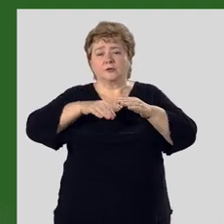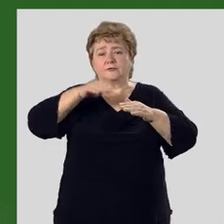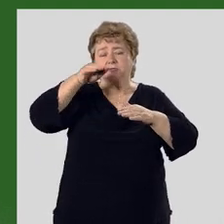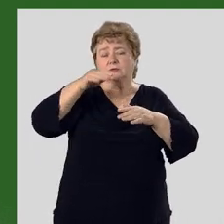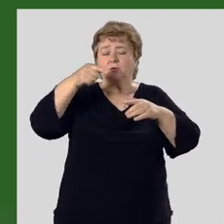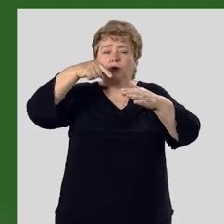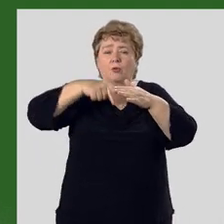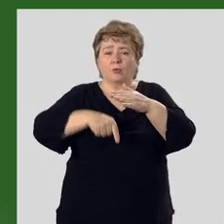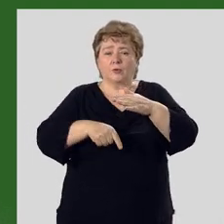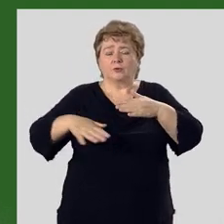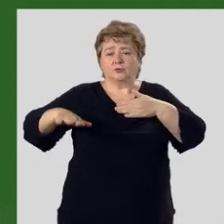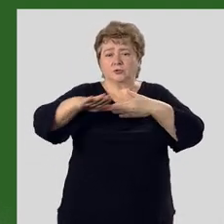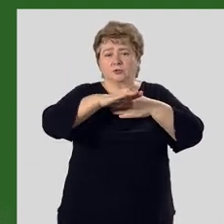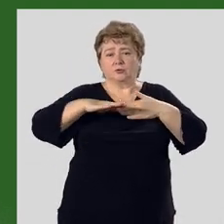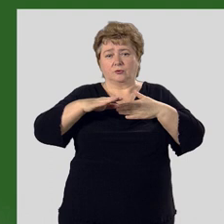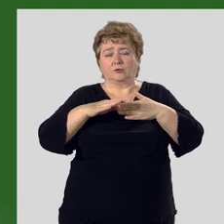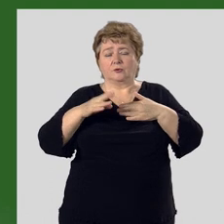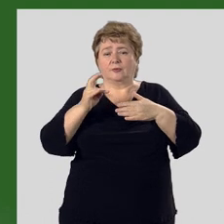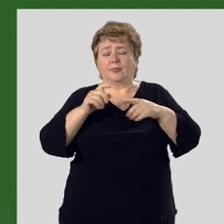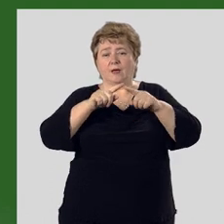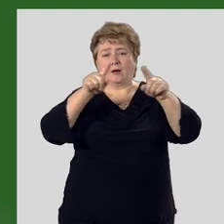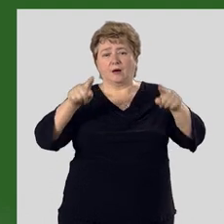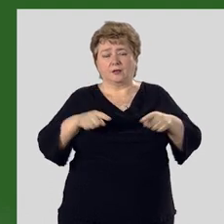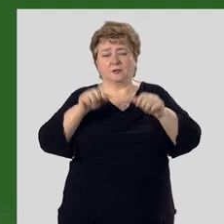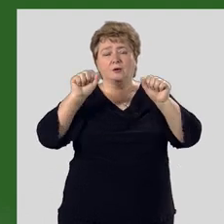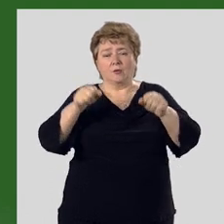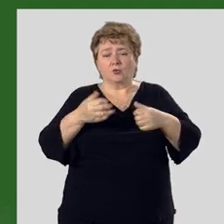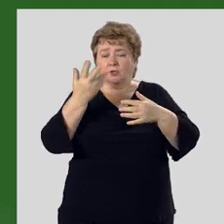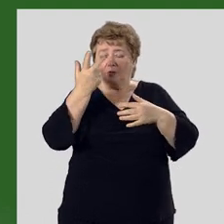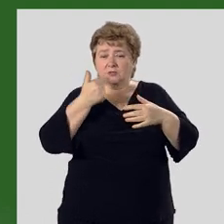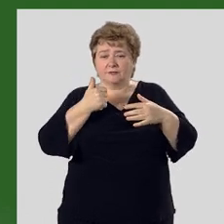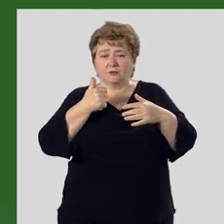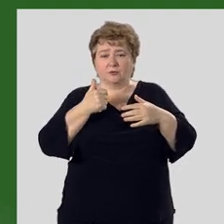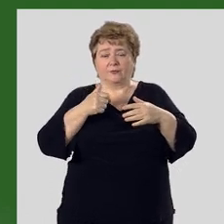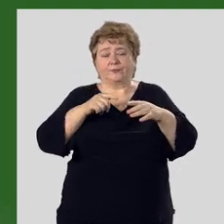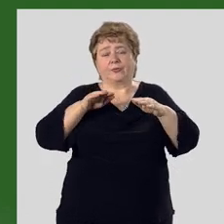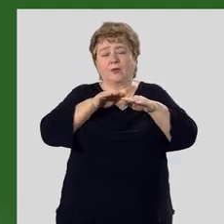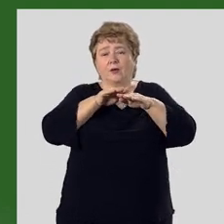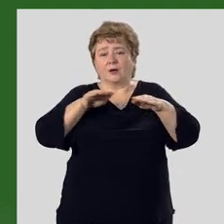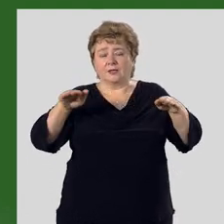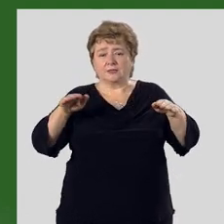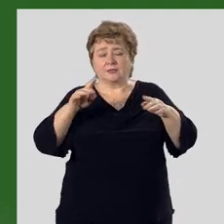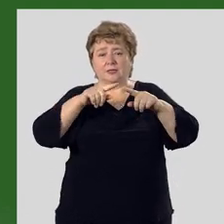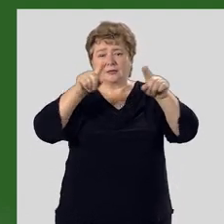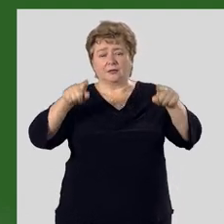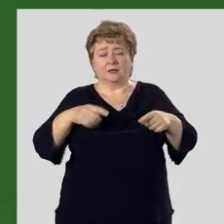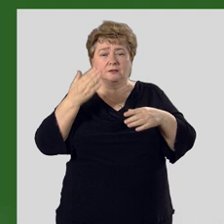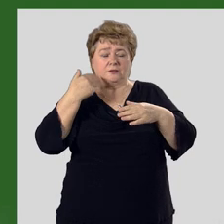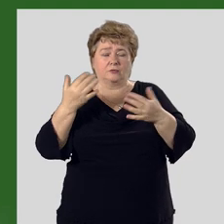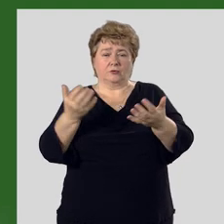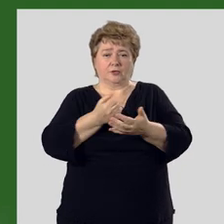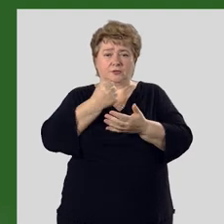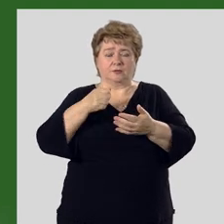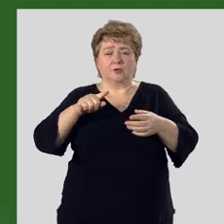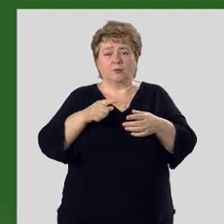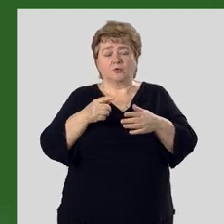высоту или глубину территории на карте можно и по цвету. Горизонталь на карте легко найти,